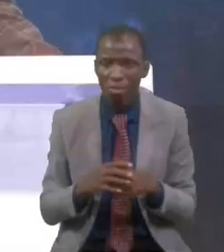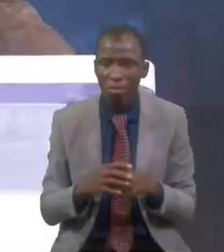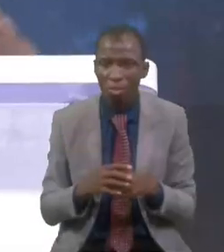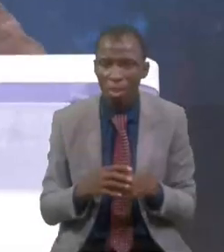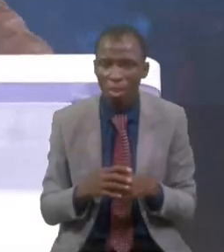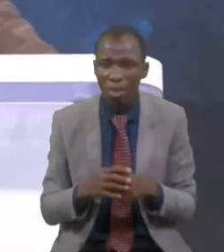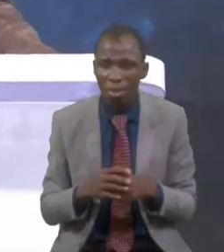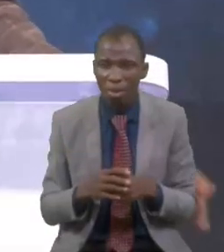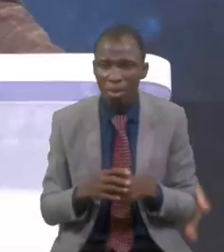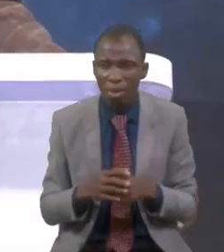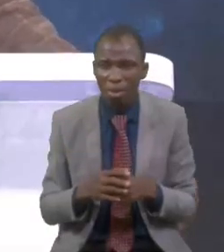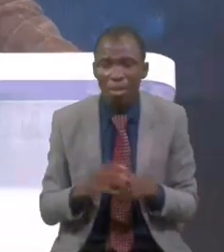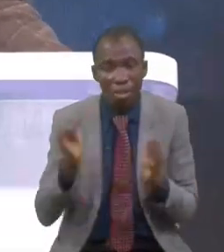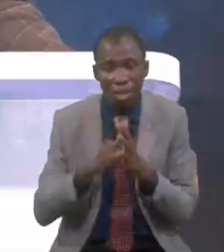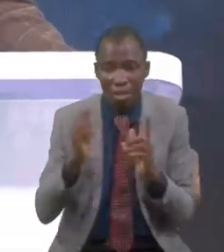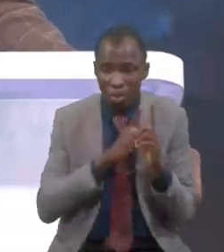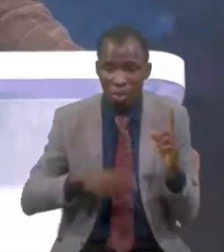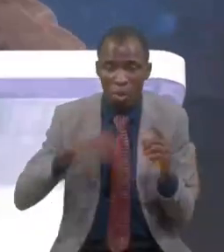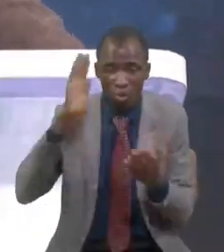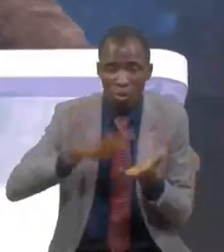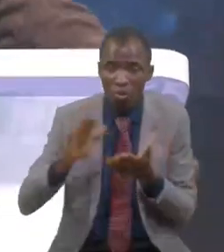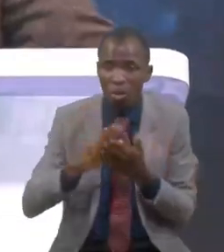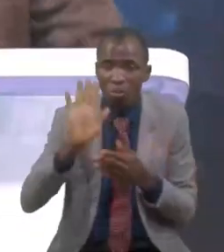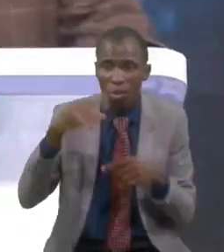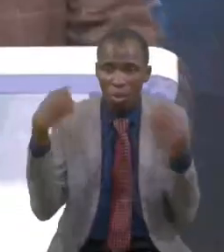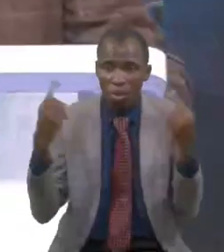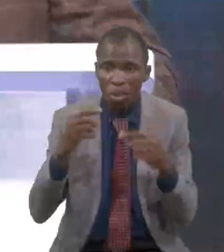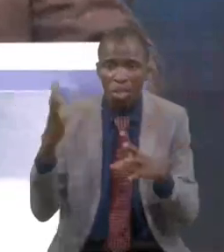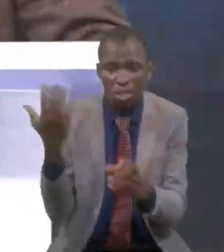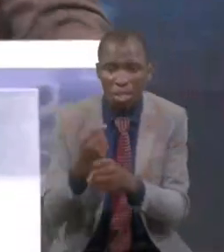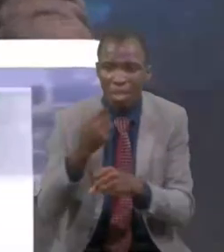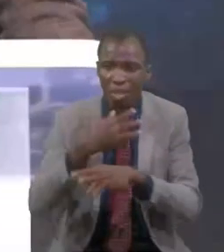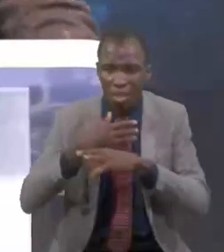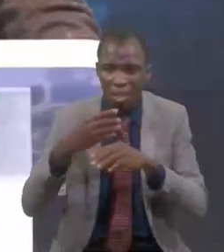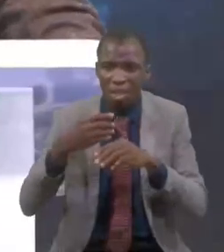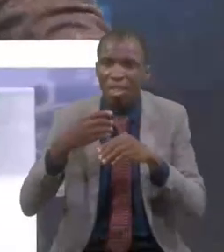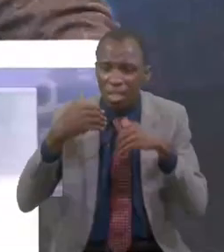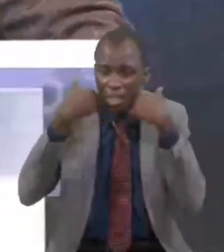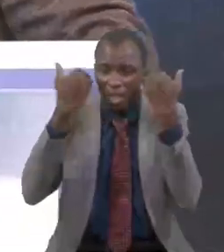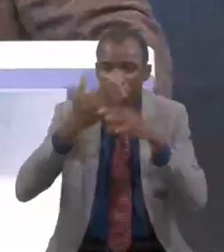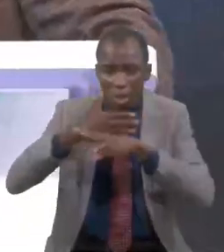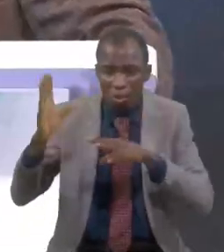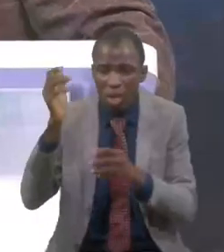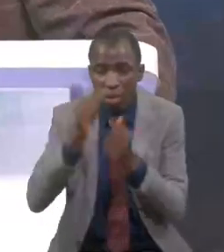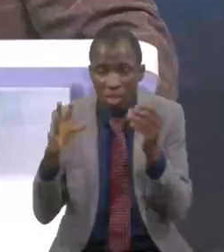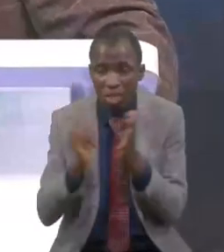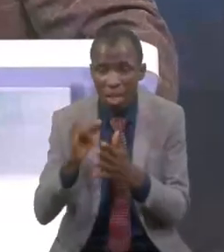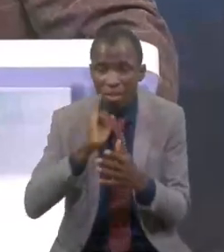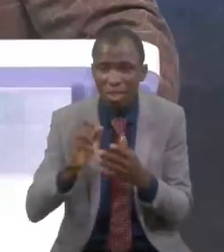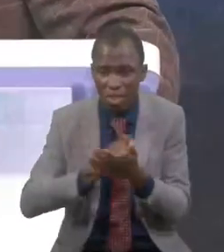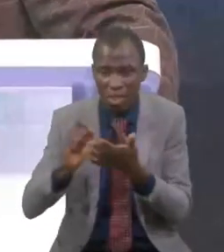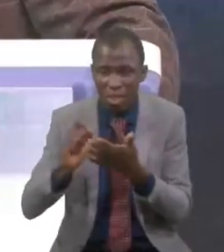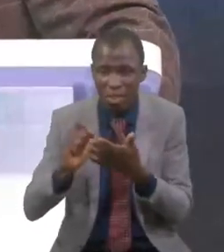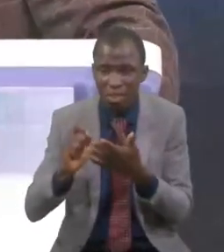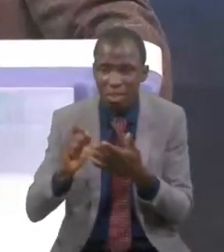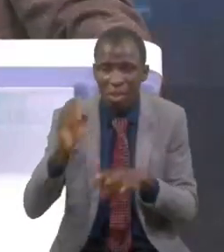possibilité que vos péchés seront pardonnés le prope sera Ôé tout ce qui était écrit